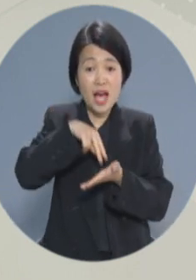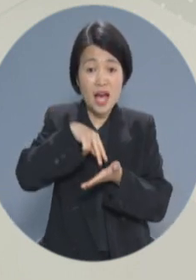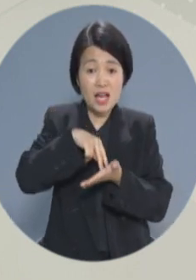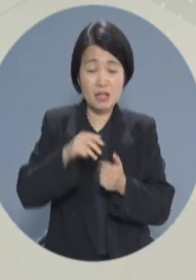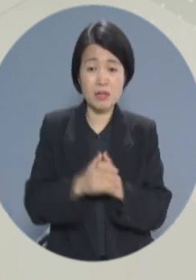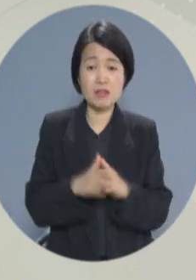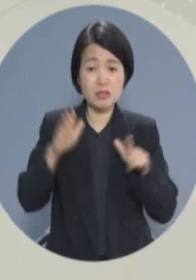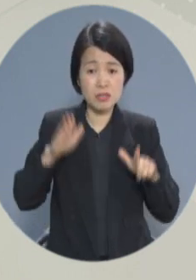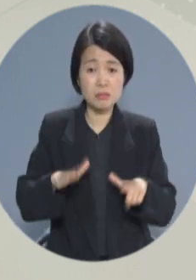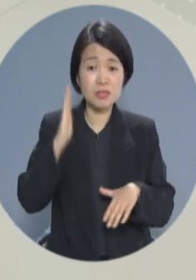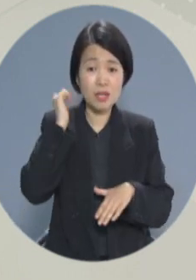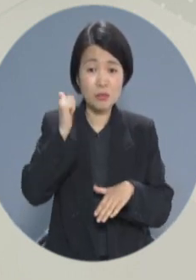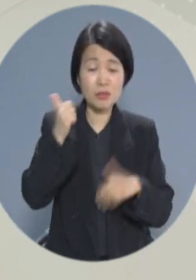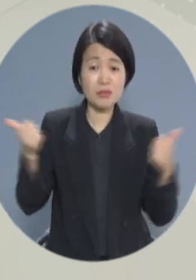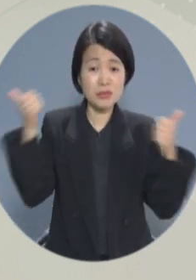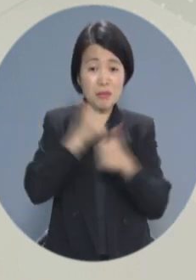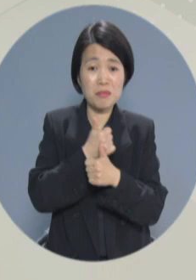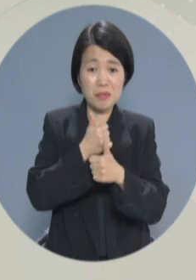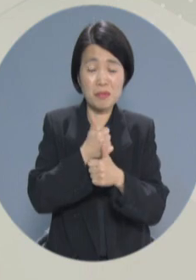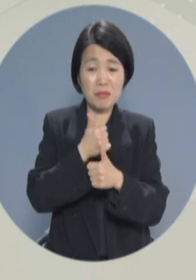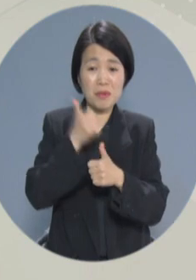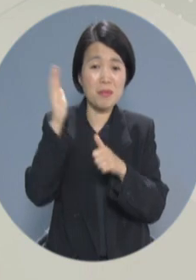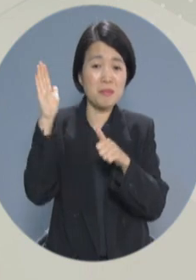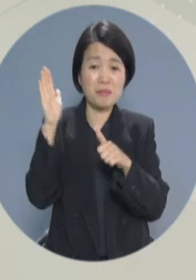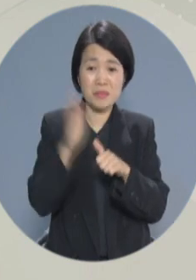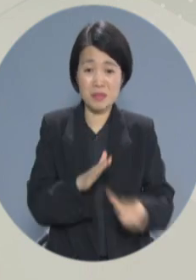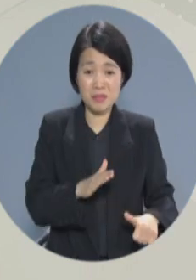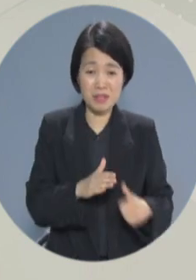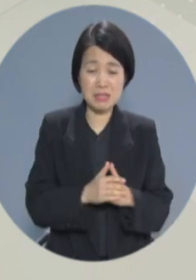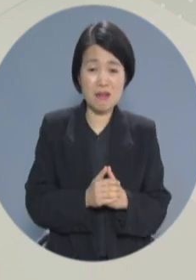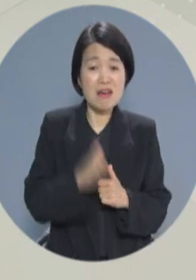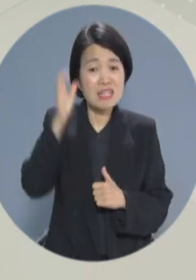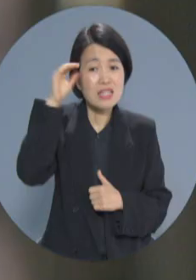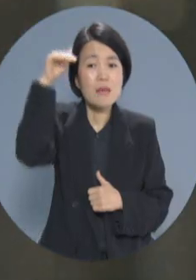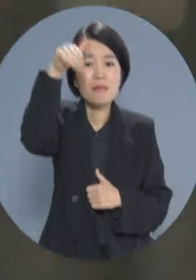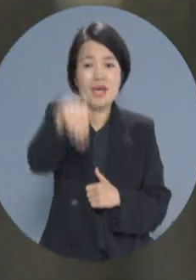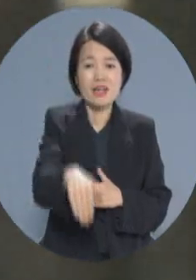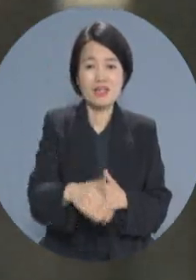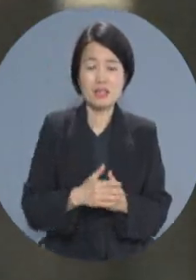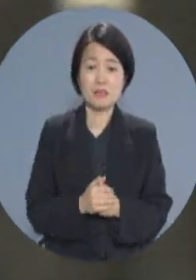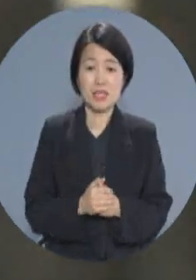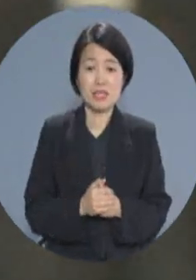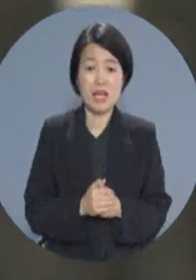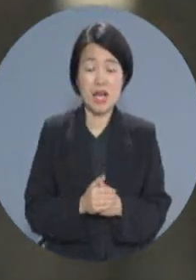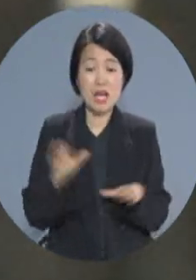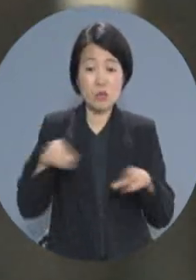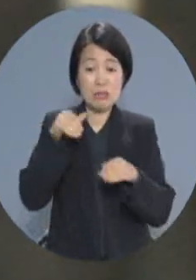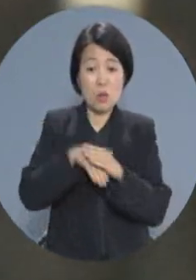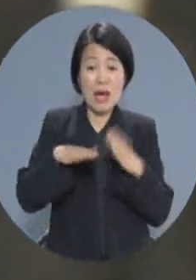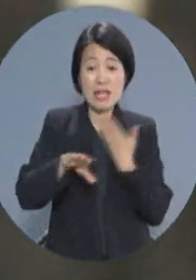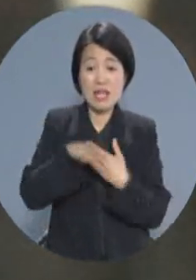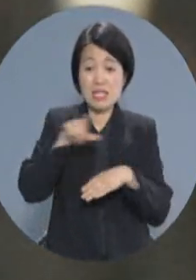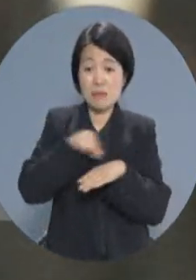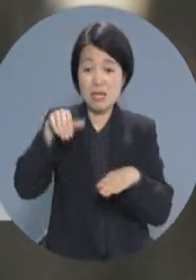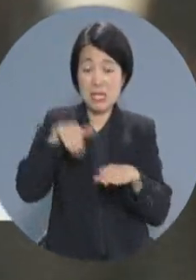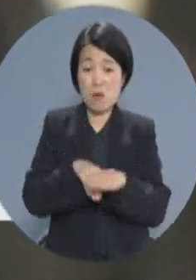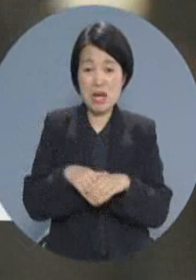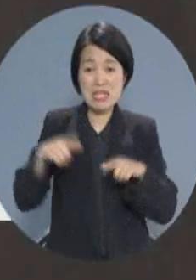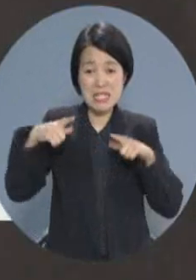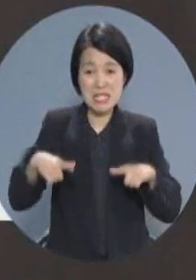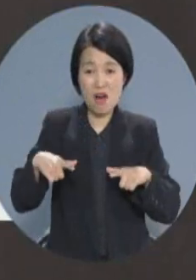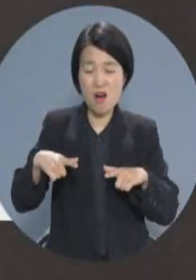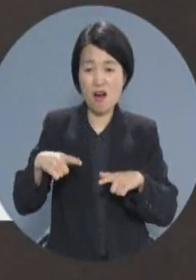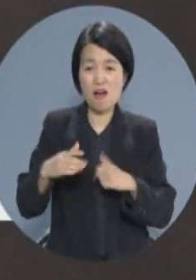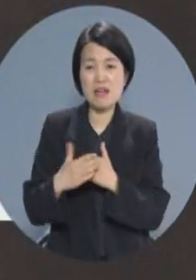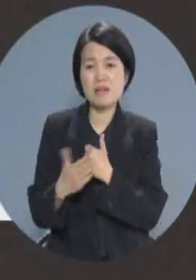경향이 있었지만 지금은 정권 교체로 그런 기대 자체가 어려워졌기 때문입니다. 총선과 달리 지방선거는 탄탄한 지역